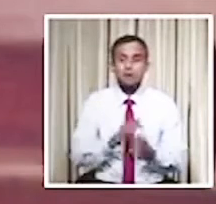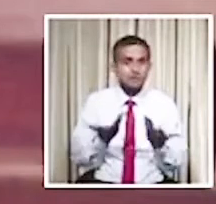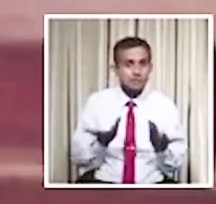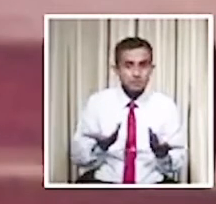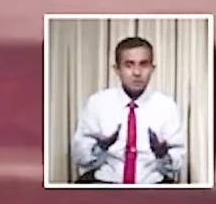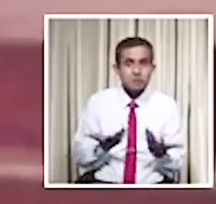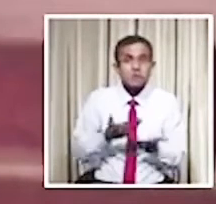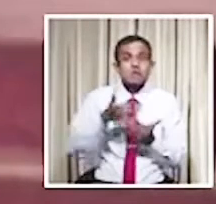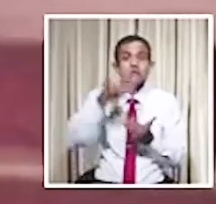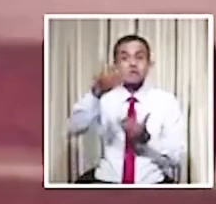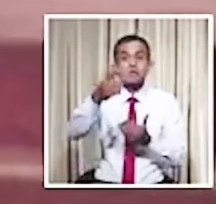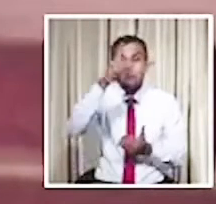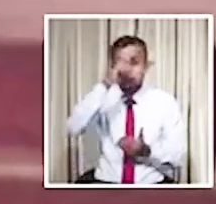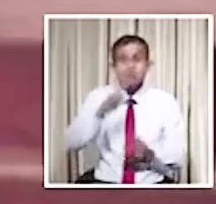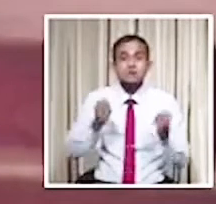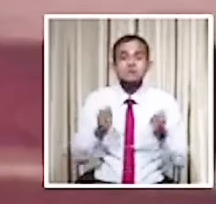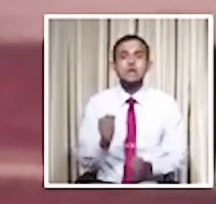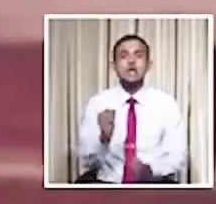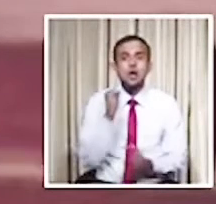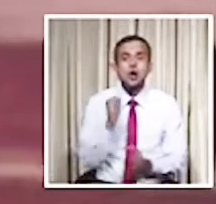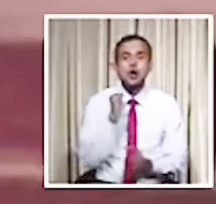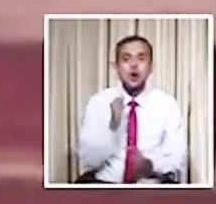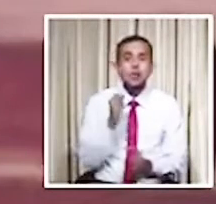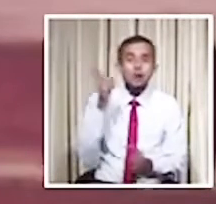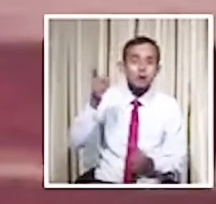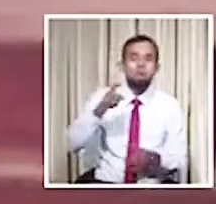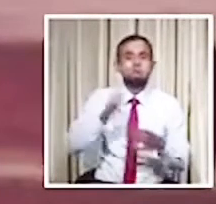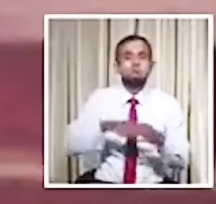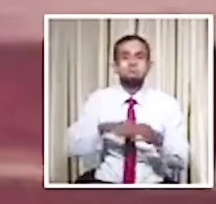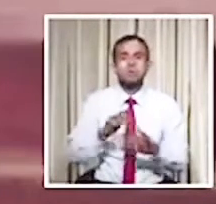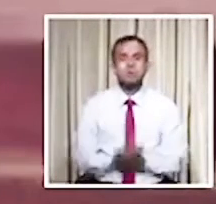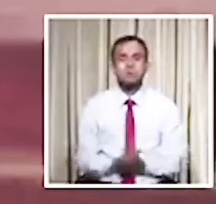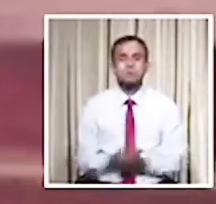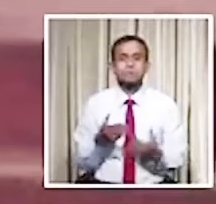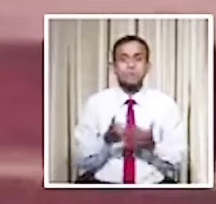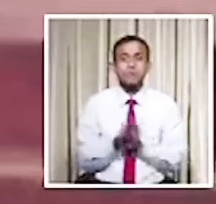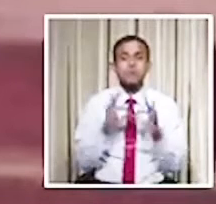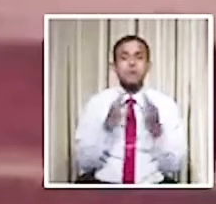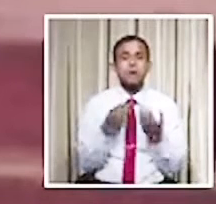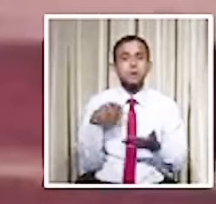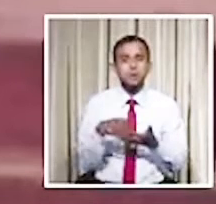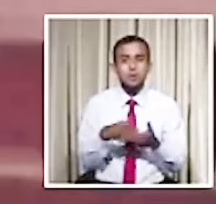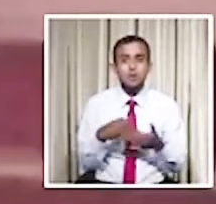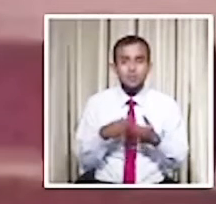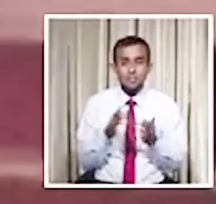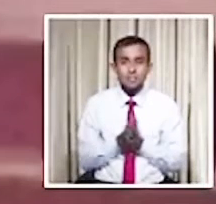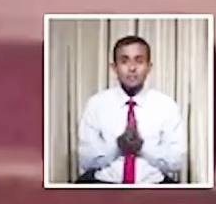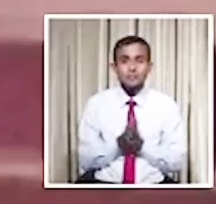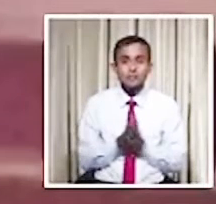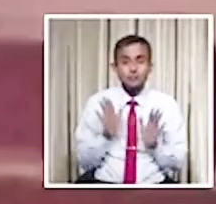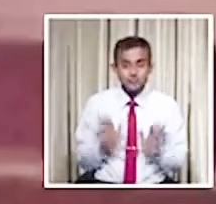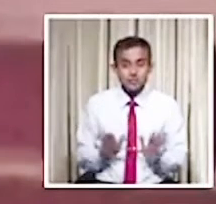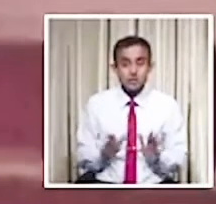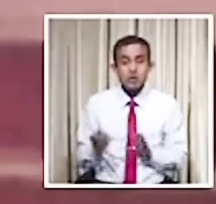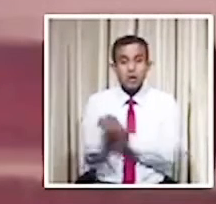சம்பிரதாய பூர்வ போக்கையே காணக்கூடியதாக உள்ளது. இம்முறை வரவு செலவு திட்டம் சிறந்தது என்று அரசாங்கத்தின் சார்பில் கருத்துக்கள் தெரிவிக்கப்படுகின்றன. இந்த